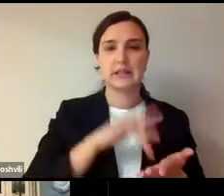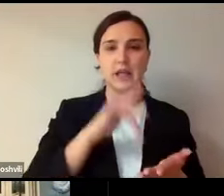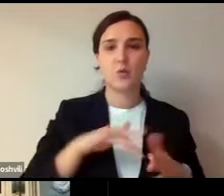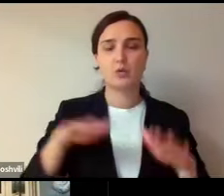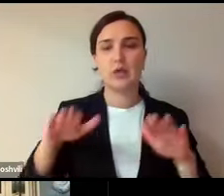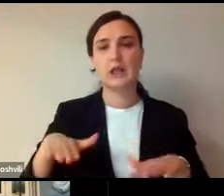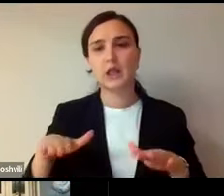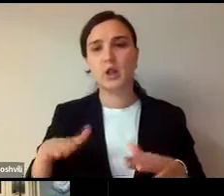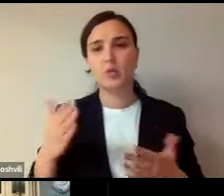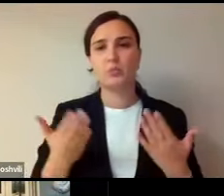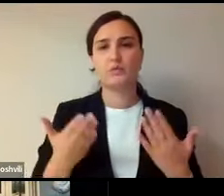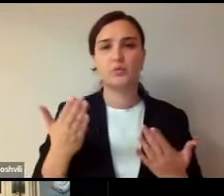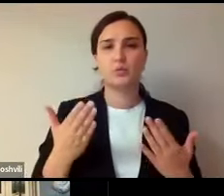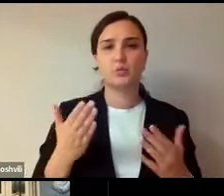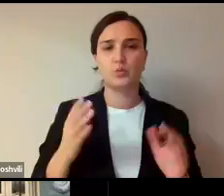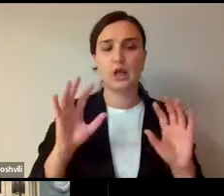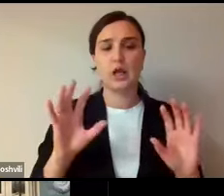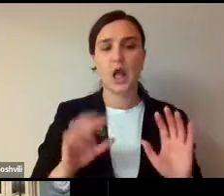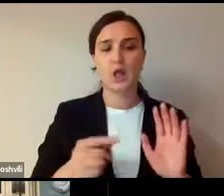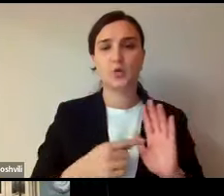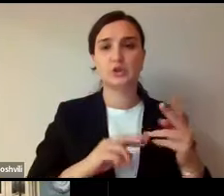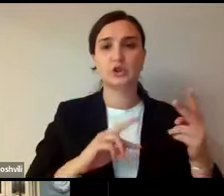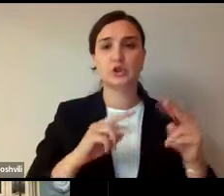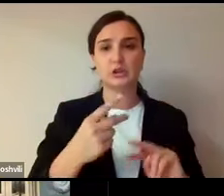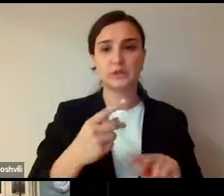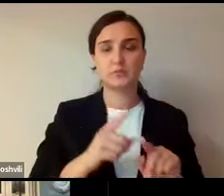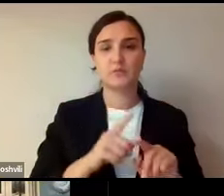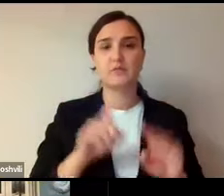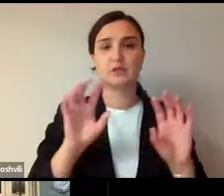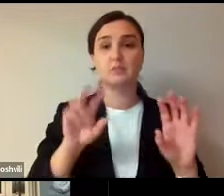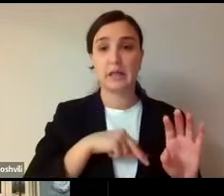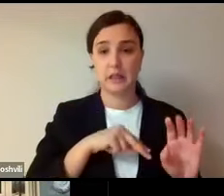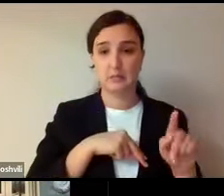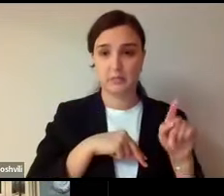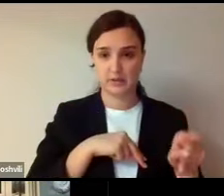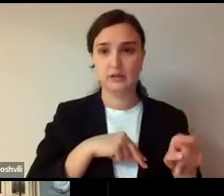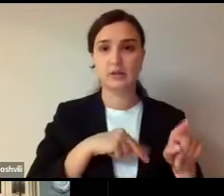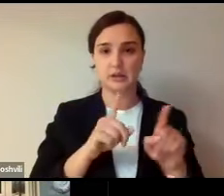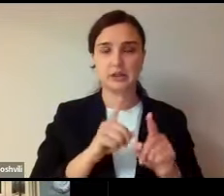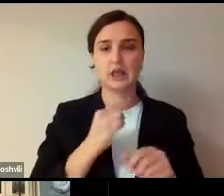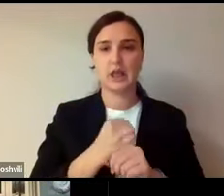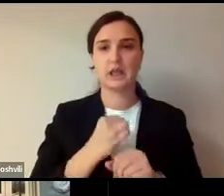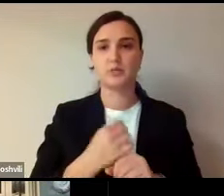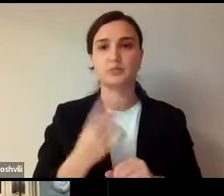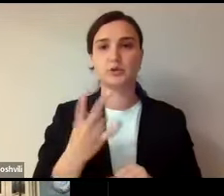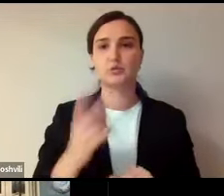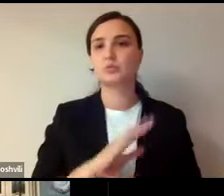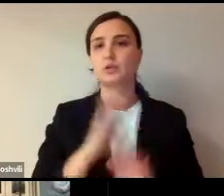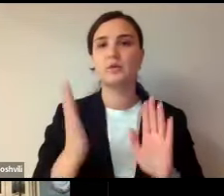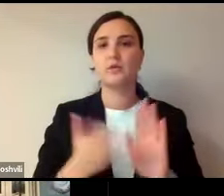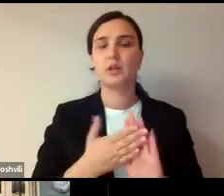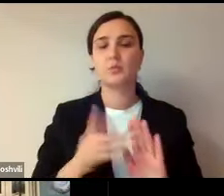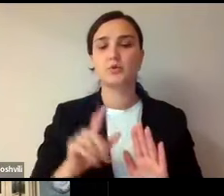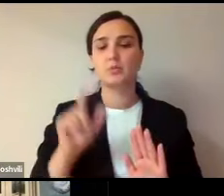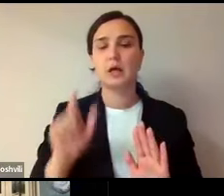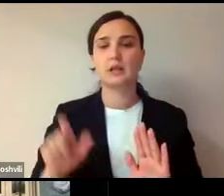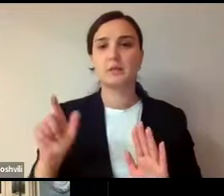ადგილობრივი თუ კანონია შესაძლებელი მათ შორის საკანონმდებლო ორგანო აკეთებდეს უნდა ყველაფერს იმისთვის, რომ